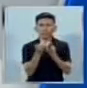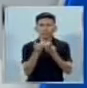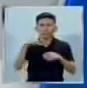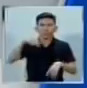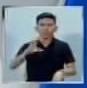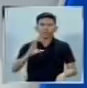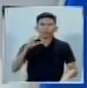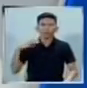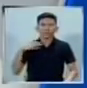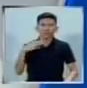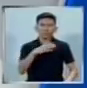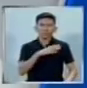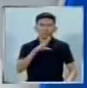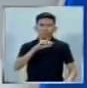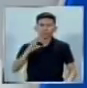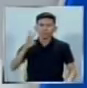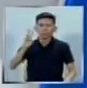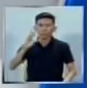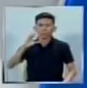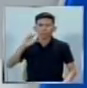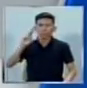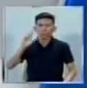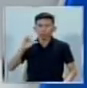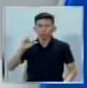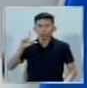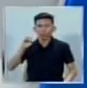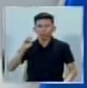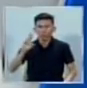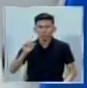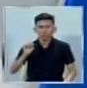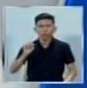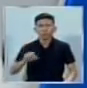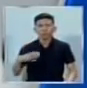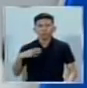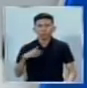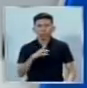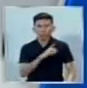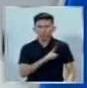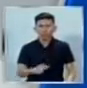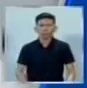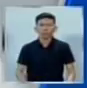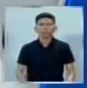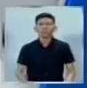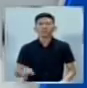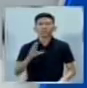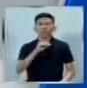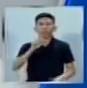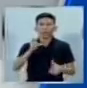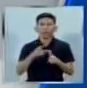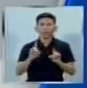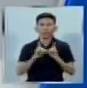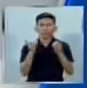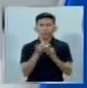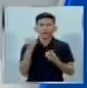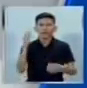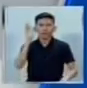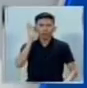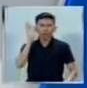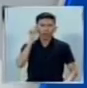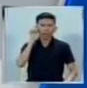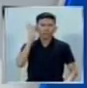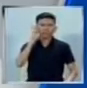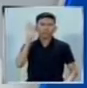pagka-kongresista at yung anim na konsehal din doon sa naturang distrito. At sa ikatlong distrito ay si Alan Benedict Reyes sa pagkakongresista